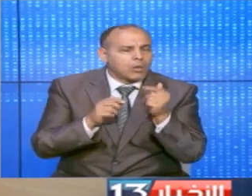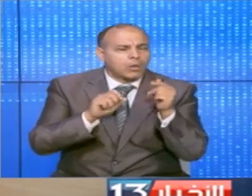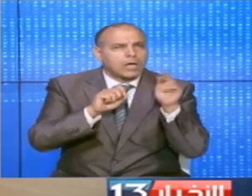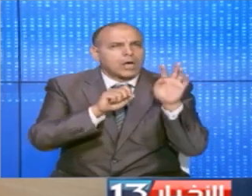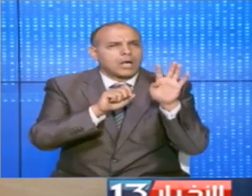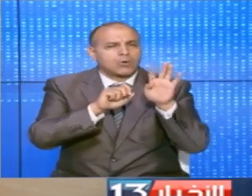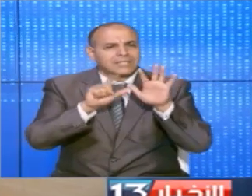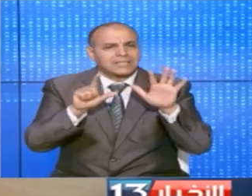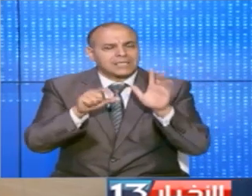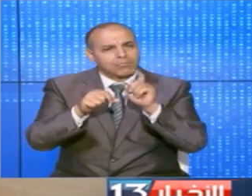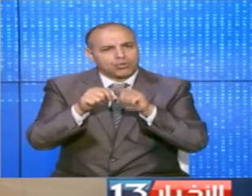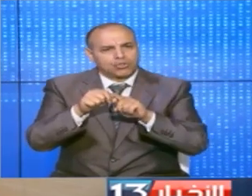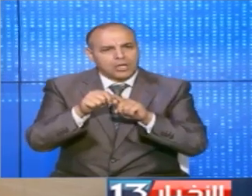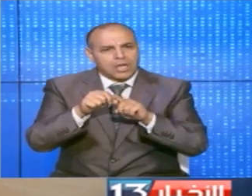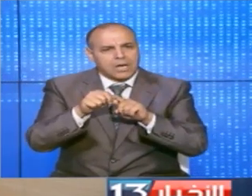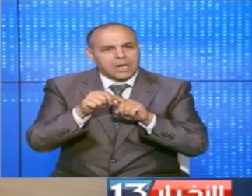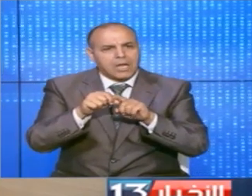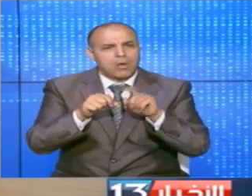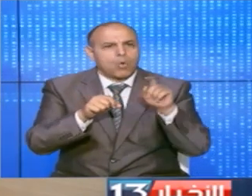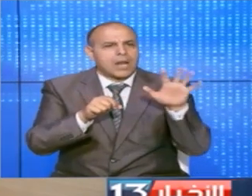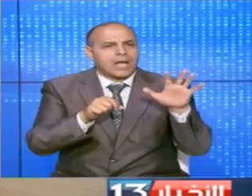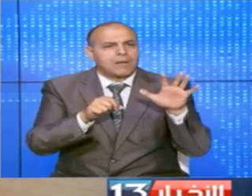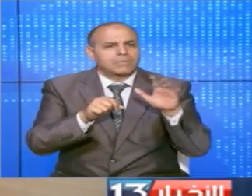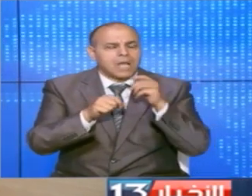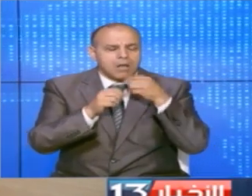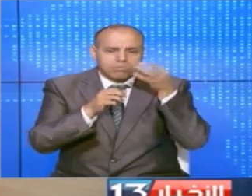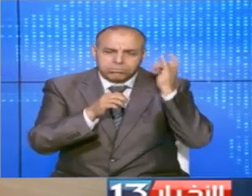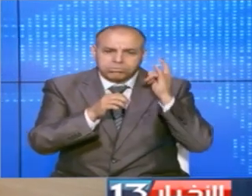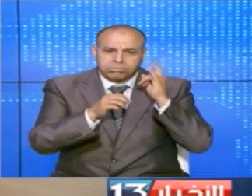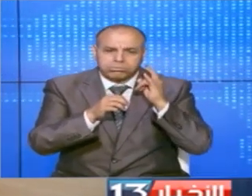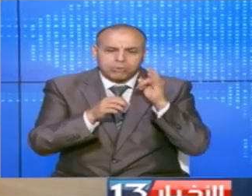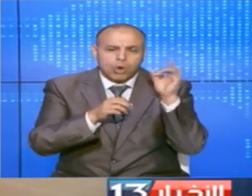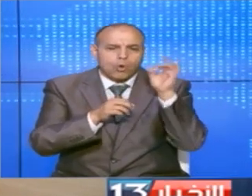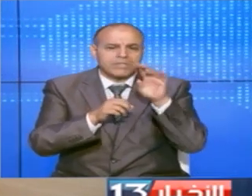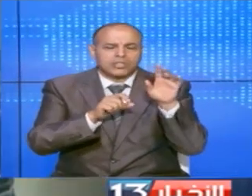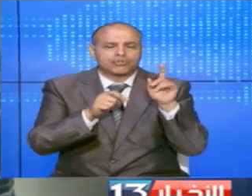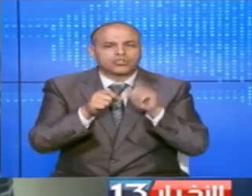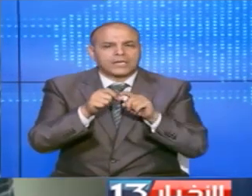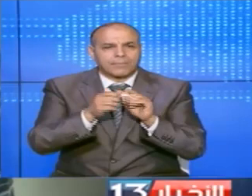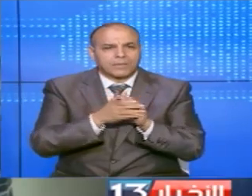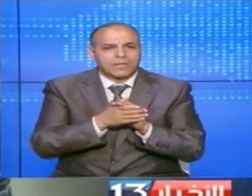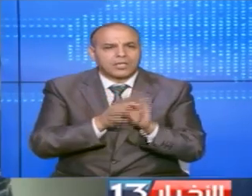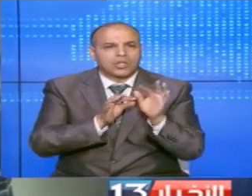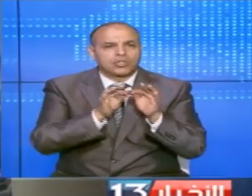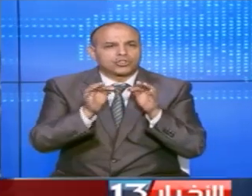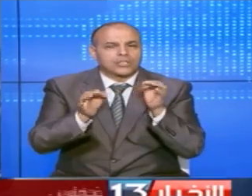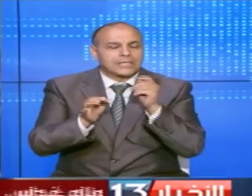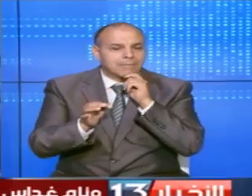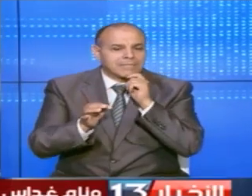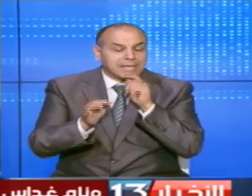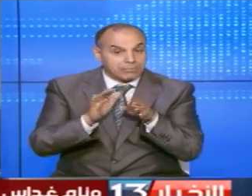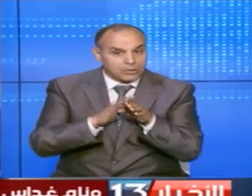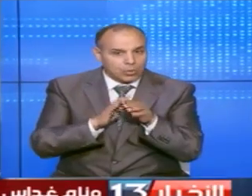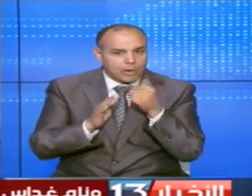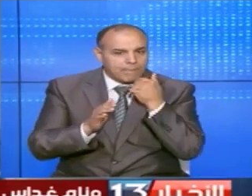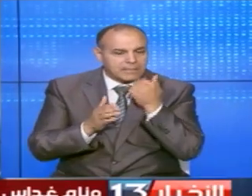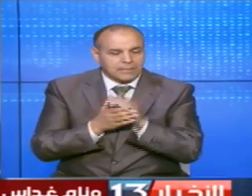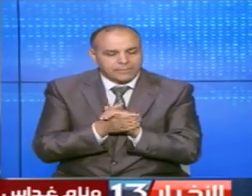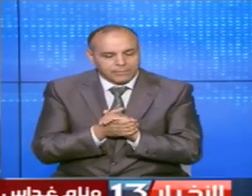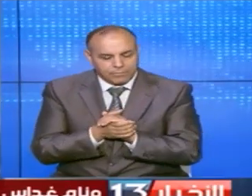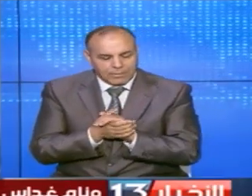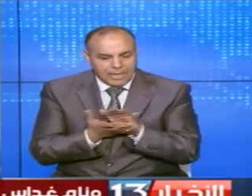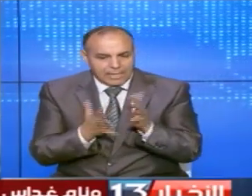المشاركه والفعل الخامسه وهي في 15 مشاركه اه